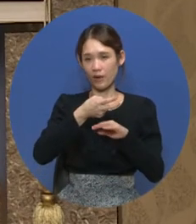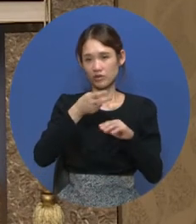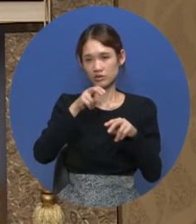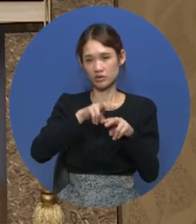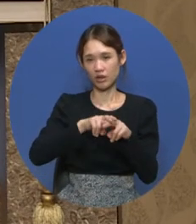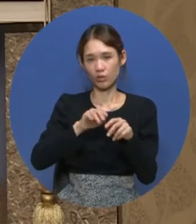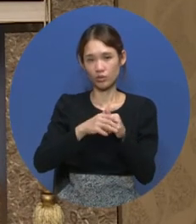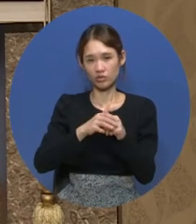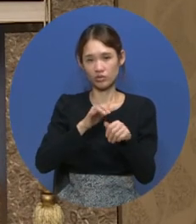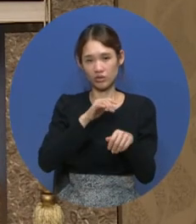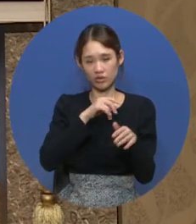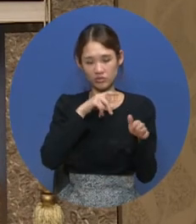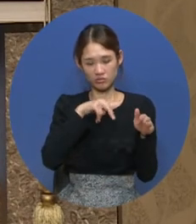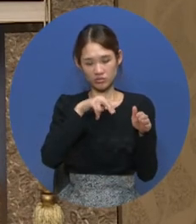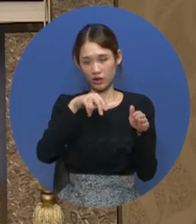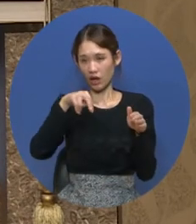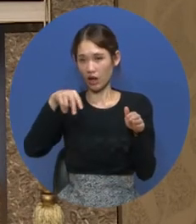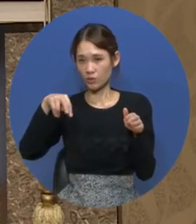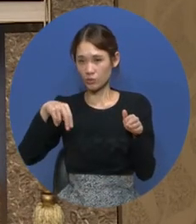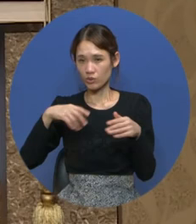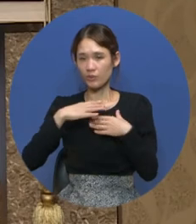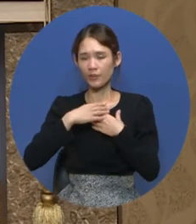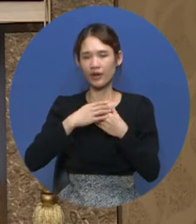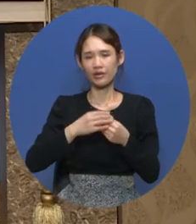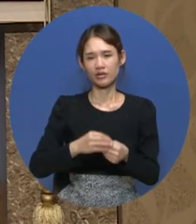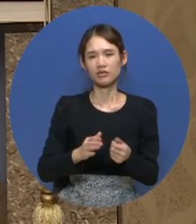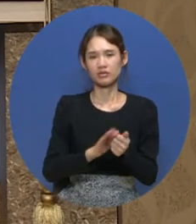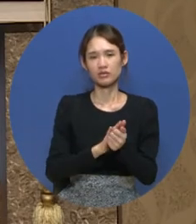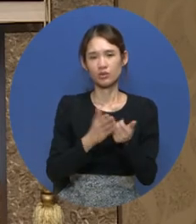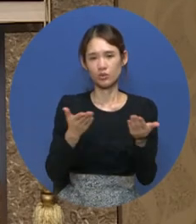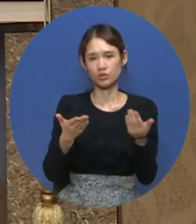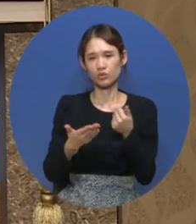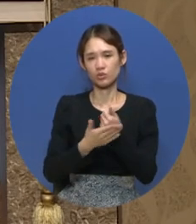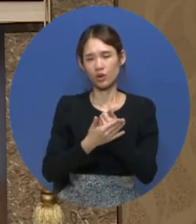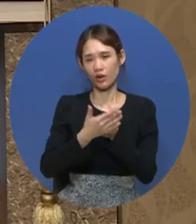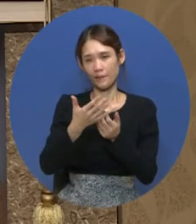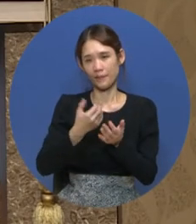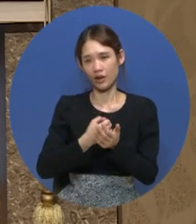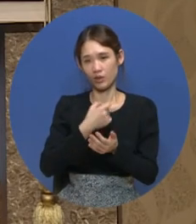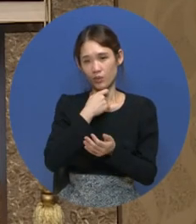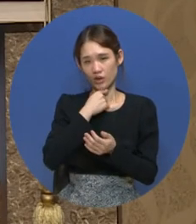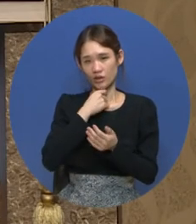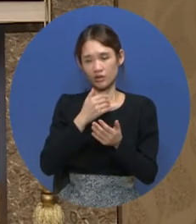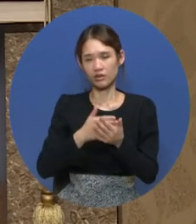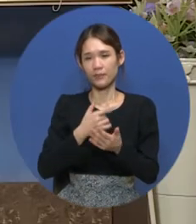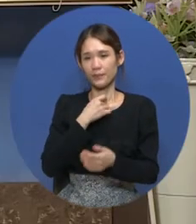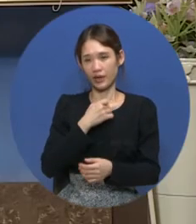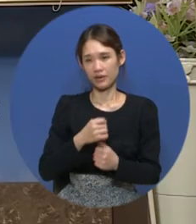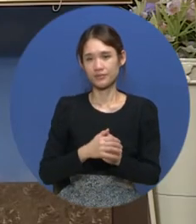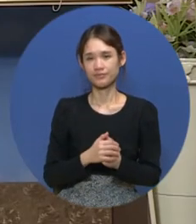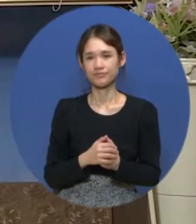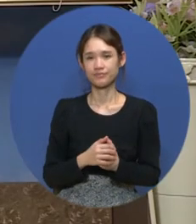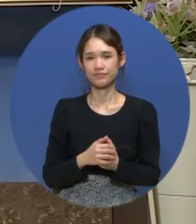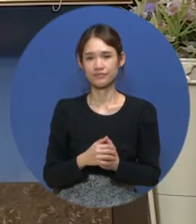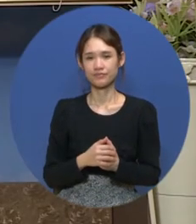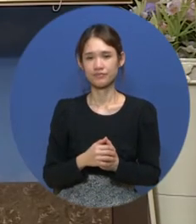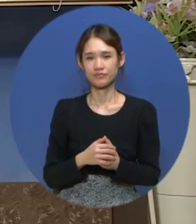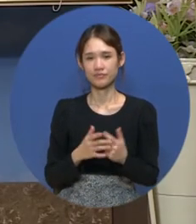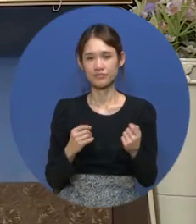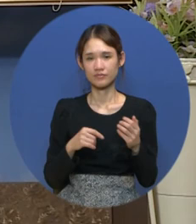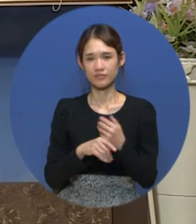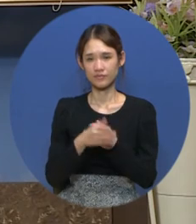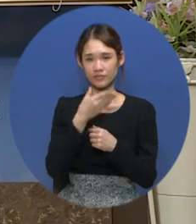네 어디를 가더라도 좀 그런 부분들에 있어서 좀 보고 받았으며 하는 것이 저희 바랍니다 4 그런 의미에서